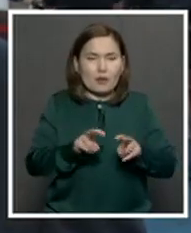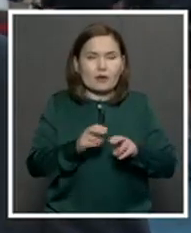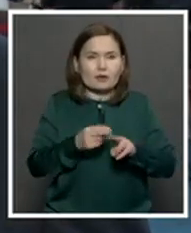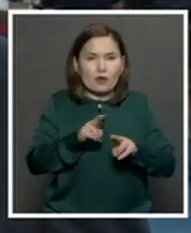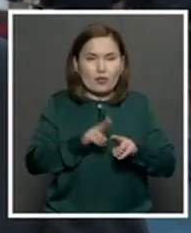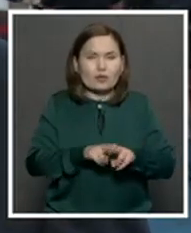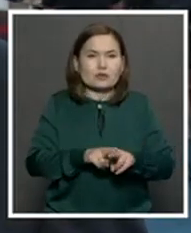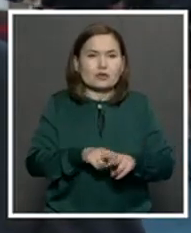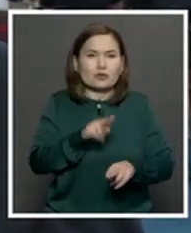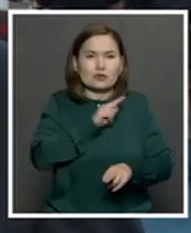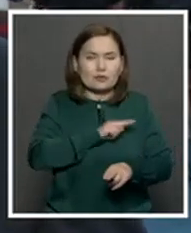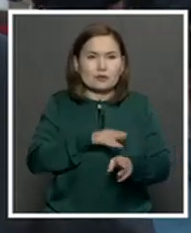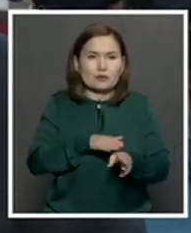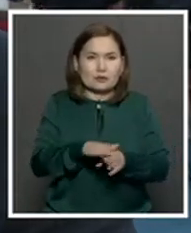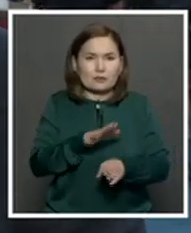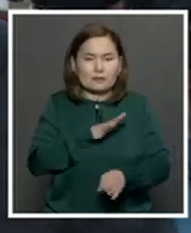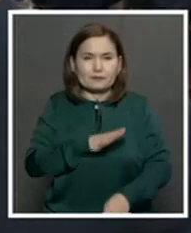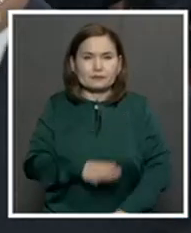қабылдауға мәжбүрлейді.